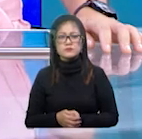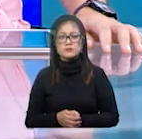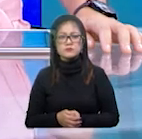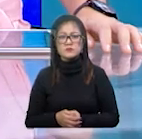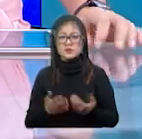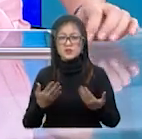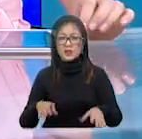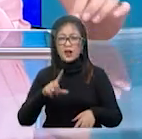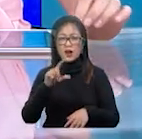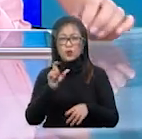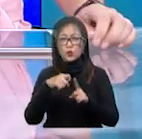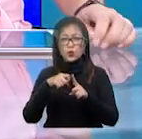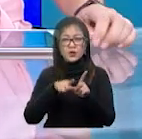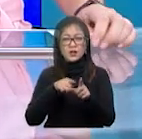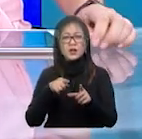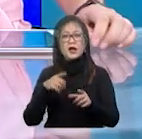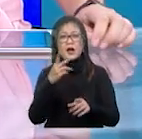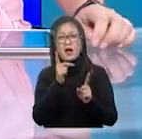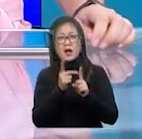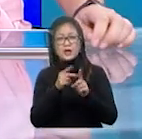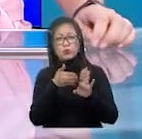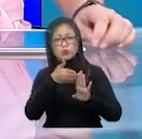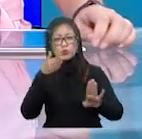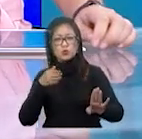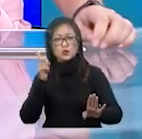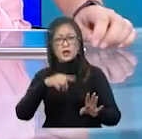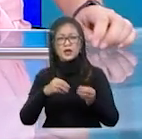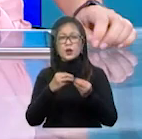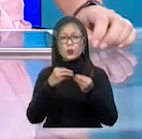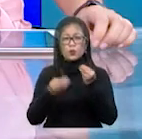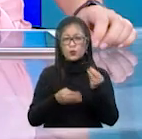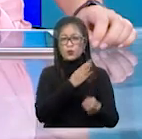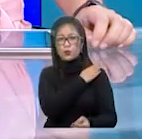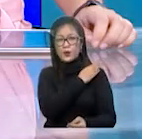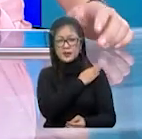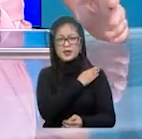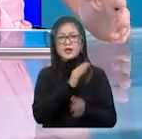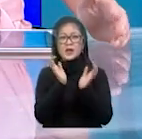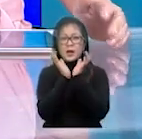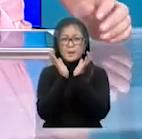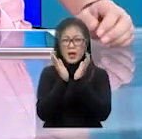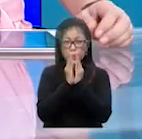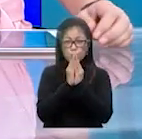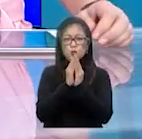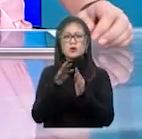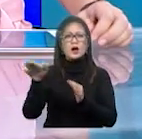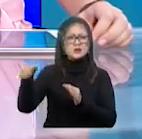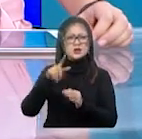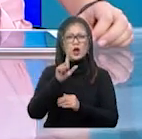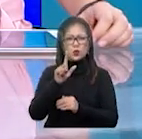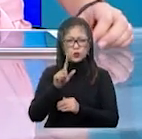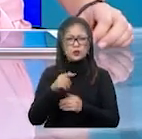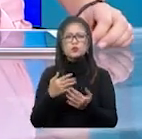Pasca Luki Hakim mundur dari jabatannya sebagai Wakil Bupati Indramayu, Gubernur Jawa Barat Ridwan Kamil akan mengajak Luki Hakim